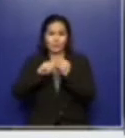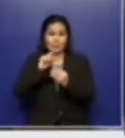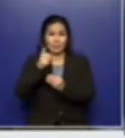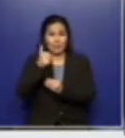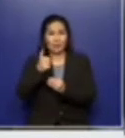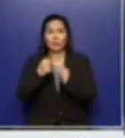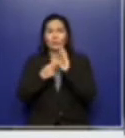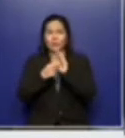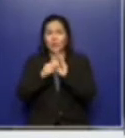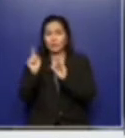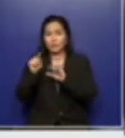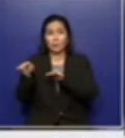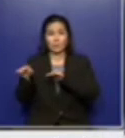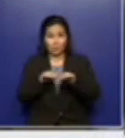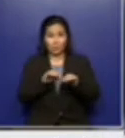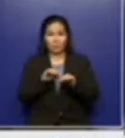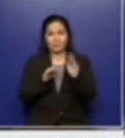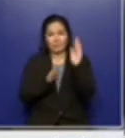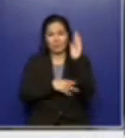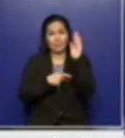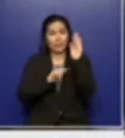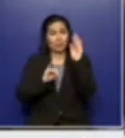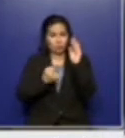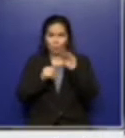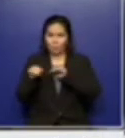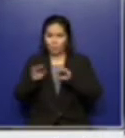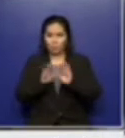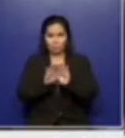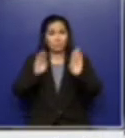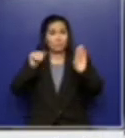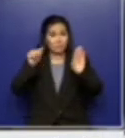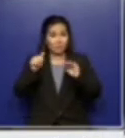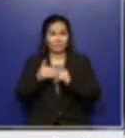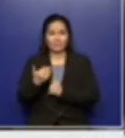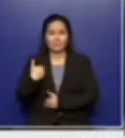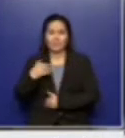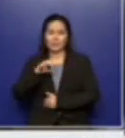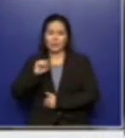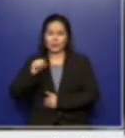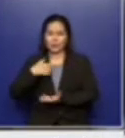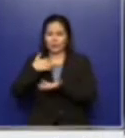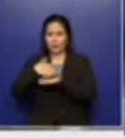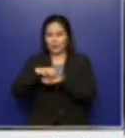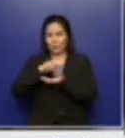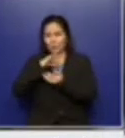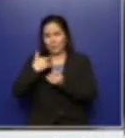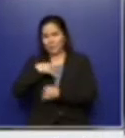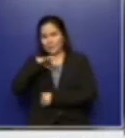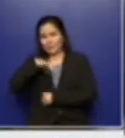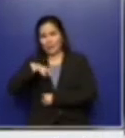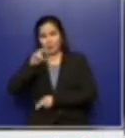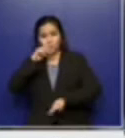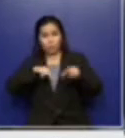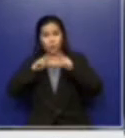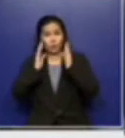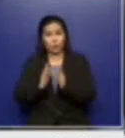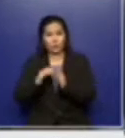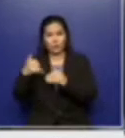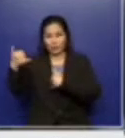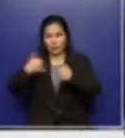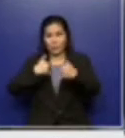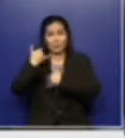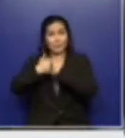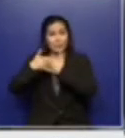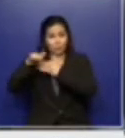ช่นด่านสิงห์ขอนประจวบพิจิตรขันธ์นะครับทางเพื่อนสมาชิกได้พูดถึงแล้วก็หลายด่านที่มีความศักยภา